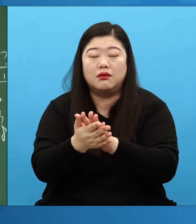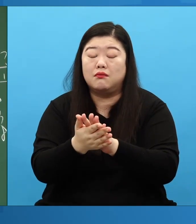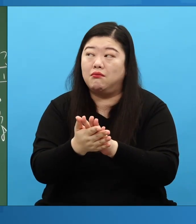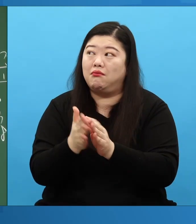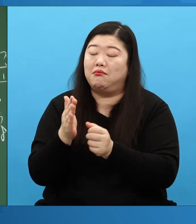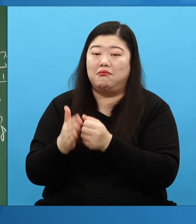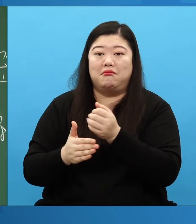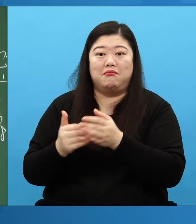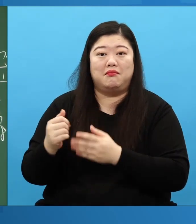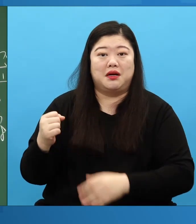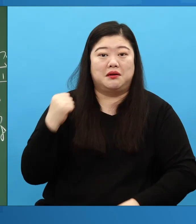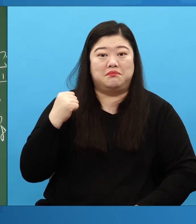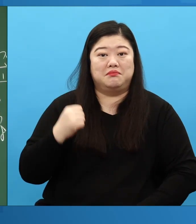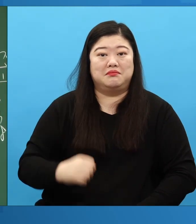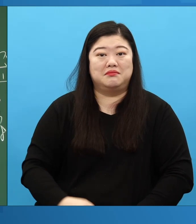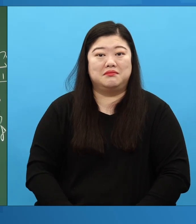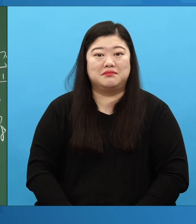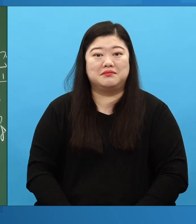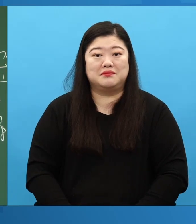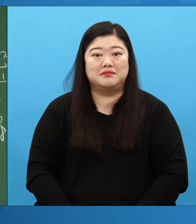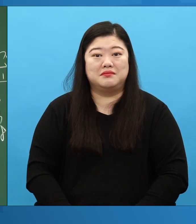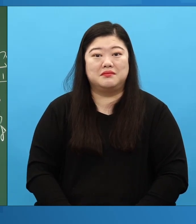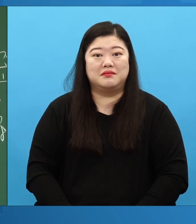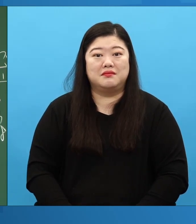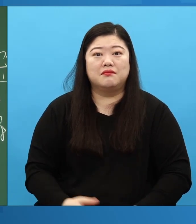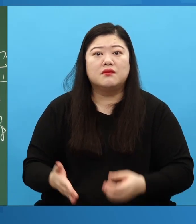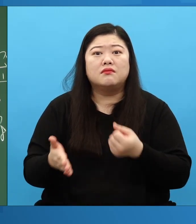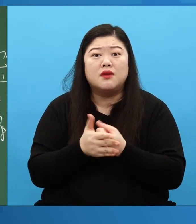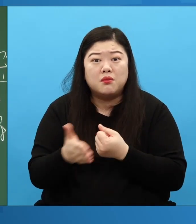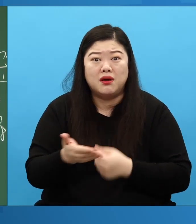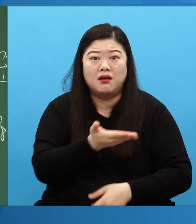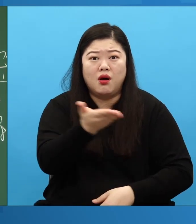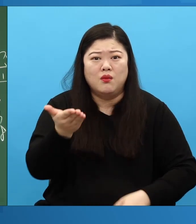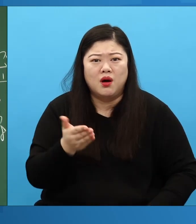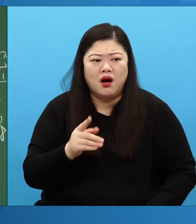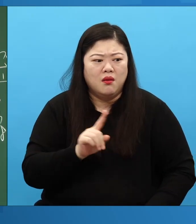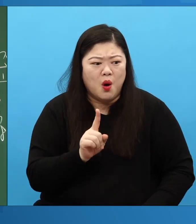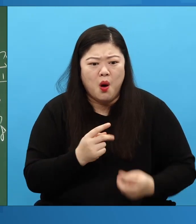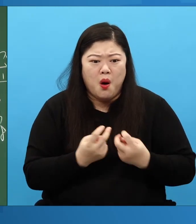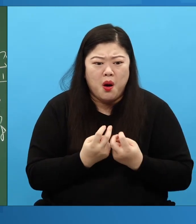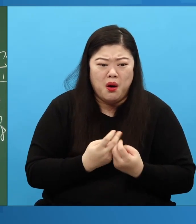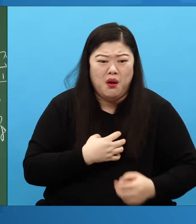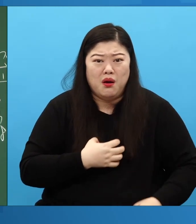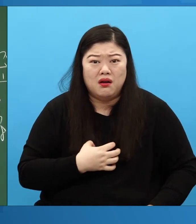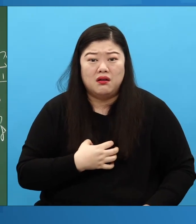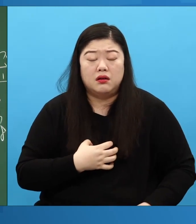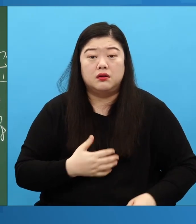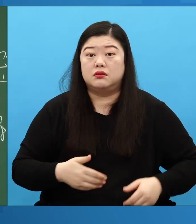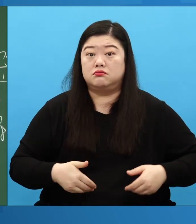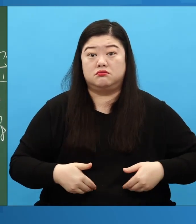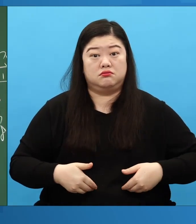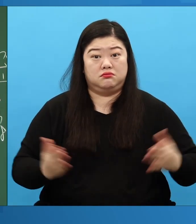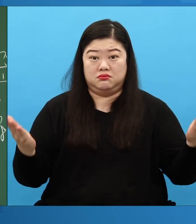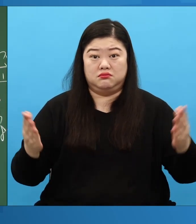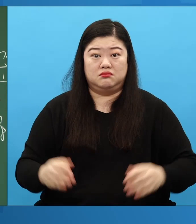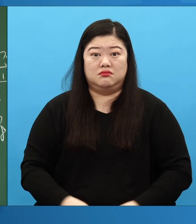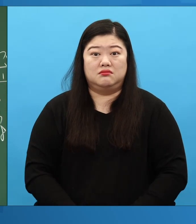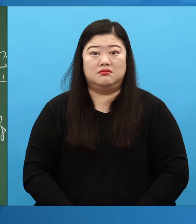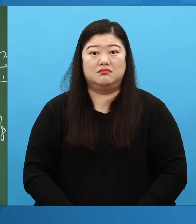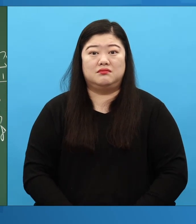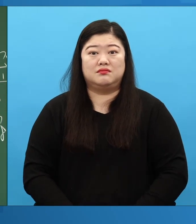여러분들이 염려할 건 하나도 없습니다. So actually, there's nothing for you to worry about. 반드시 옵니다. But absolutely, this will come. 오기